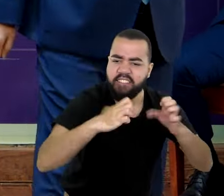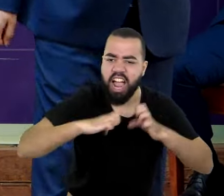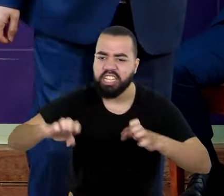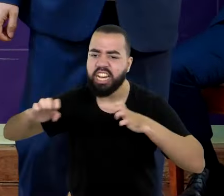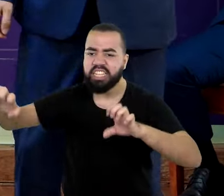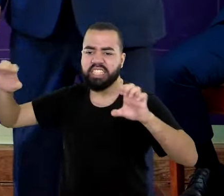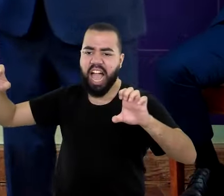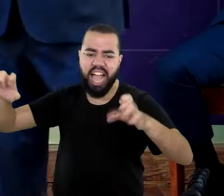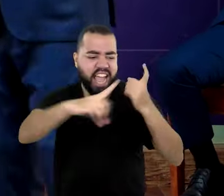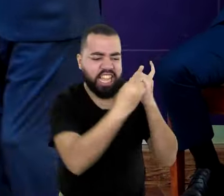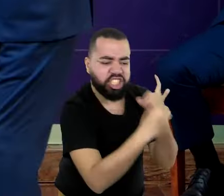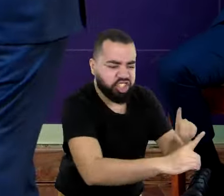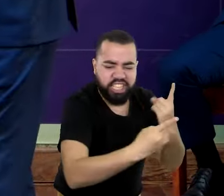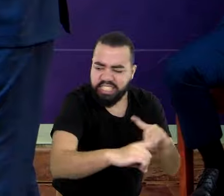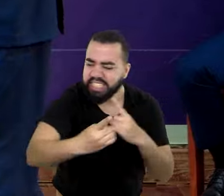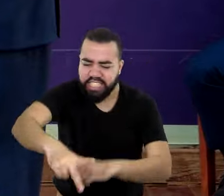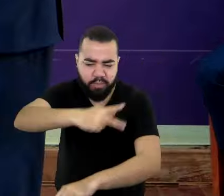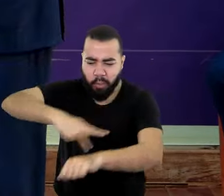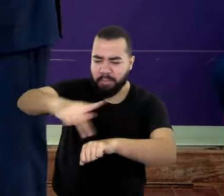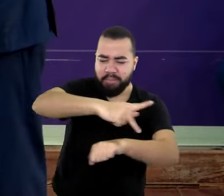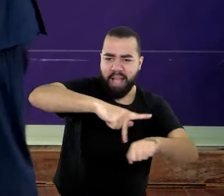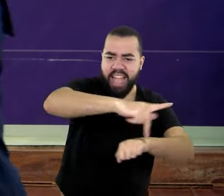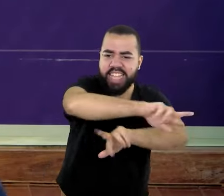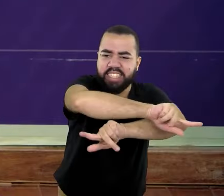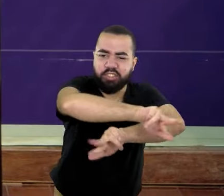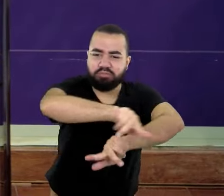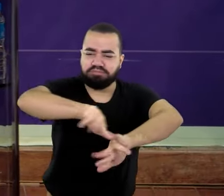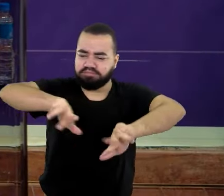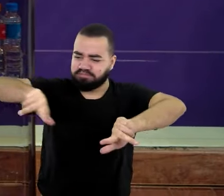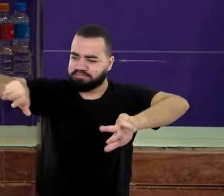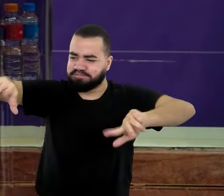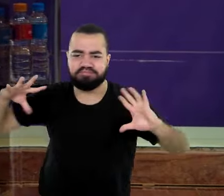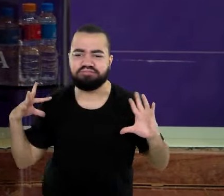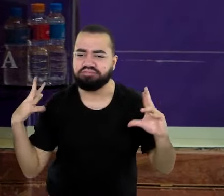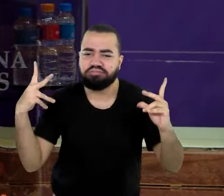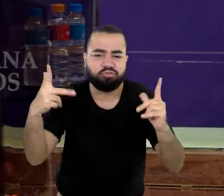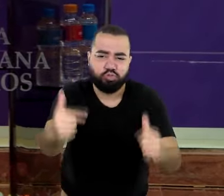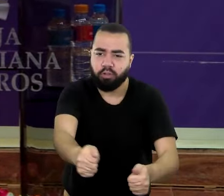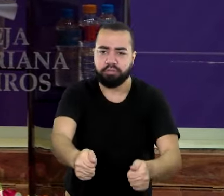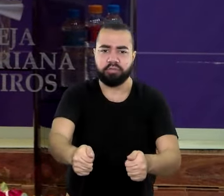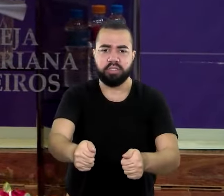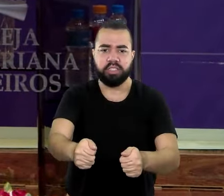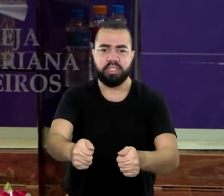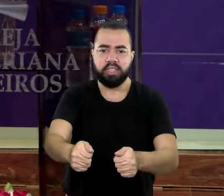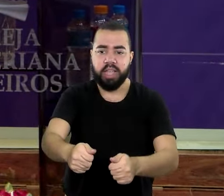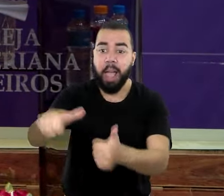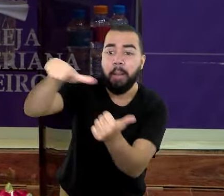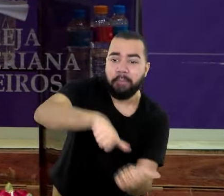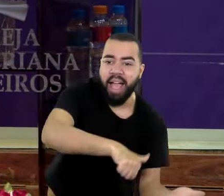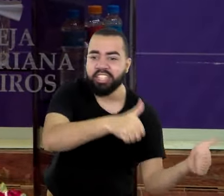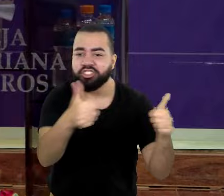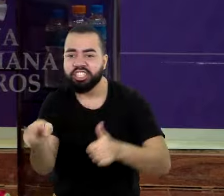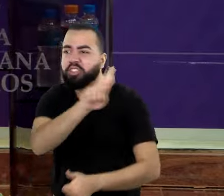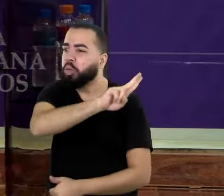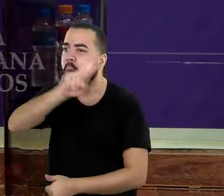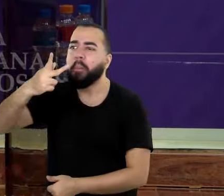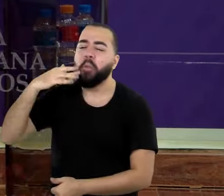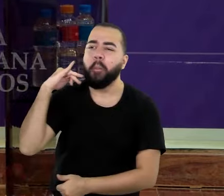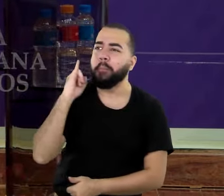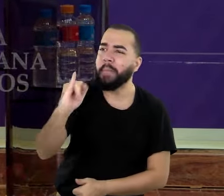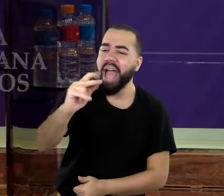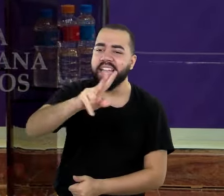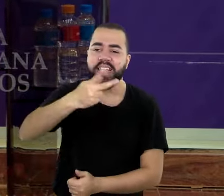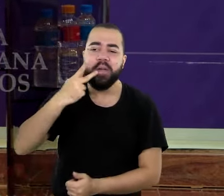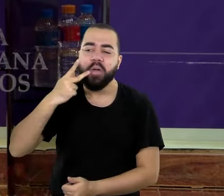삼으라. Façam discípulos de todas as nações. 아버지 아들과 성령 이름으로 세례를 주라. Batize em nome do Pai, do Filho e do Espírito